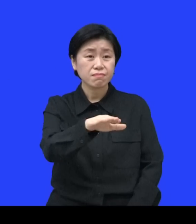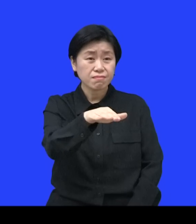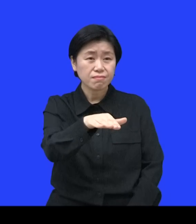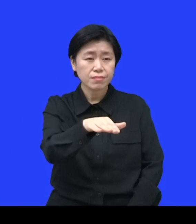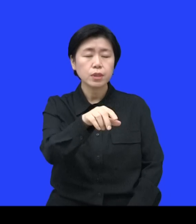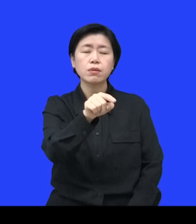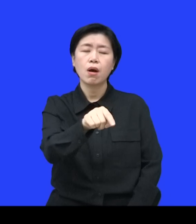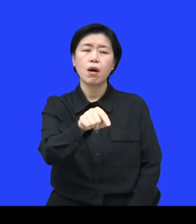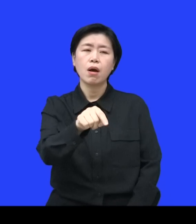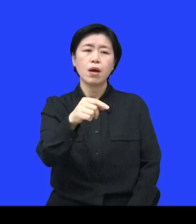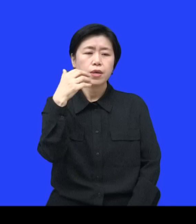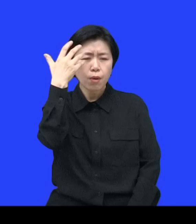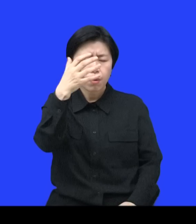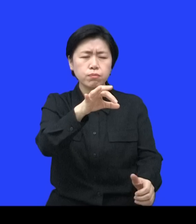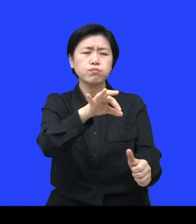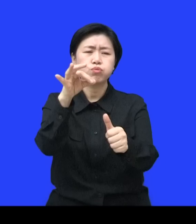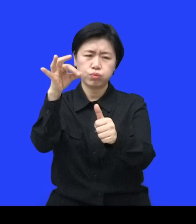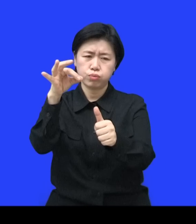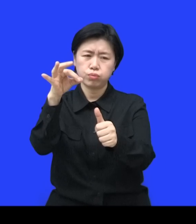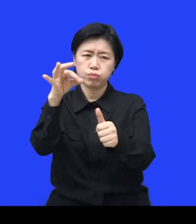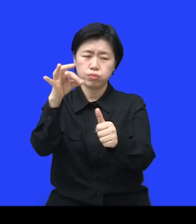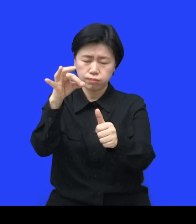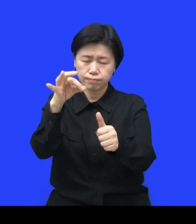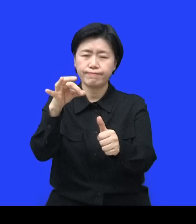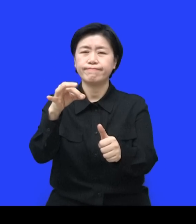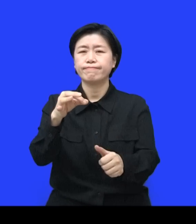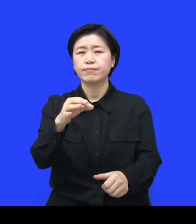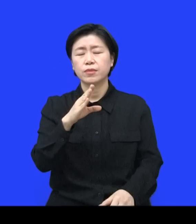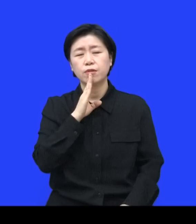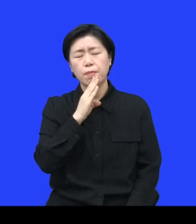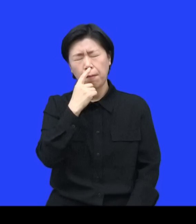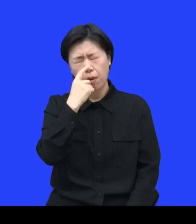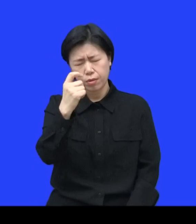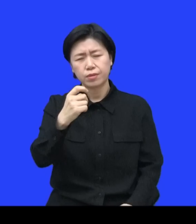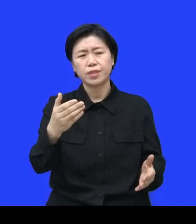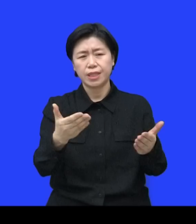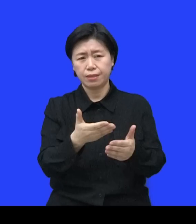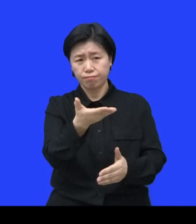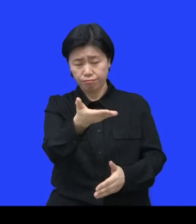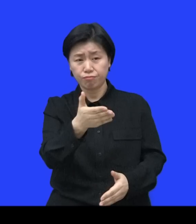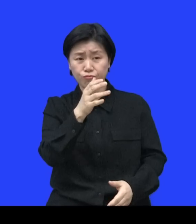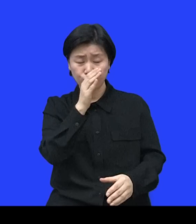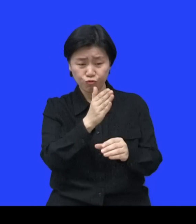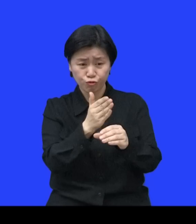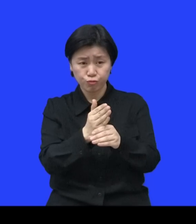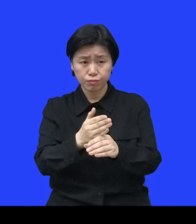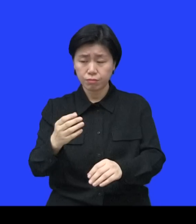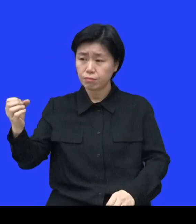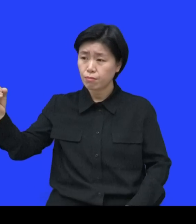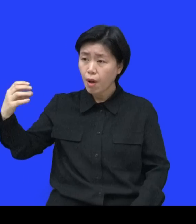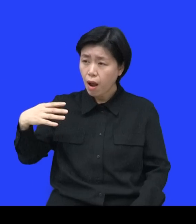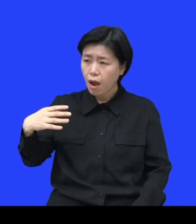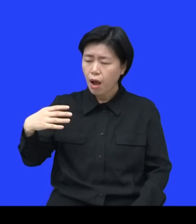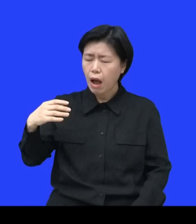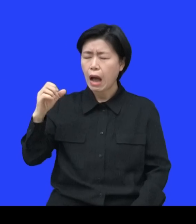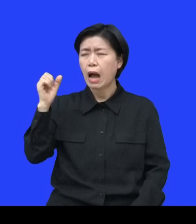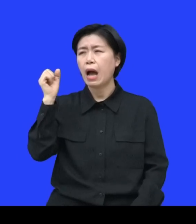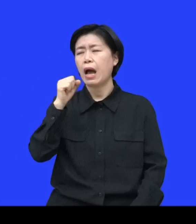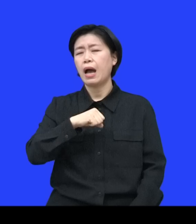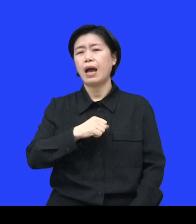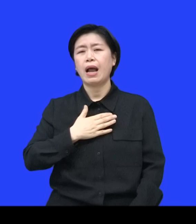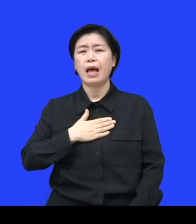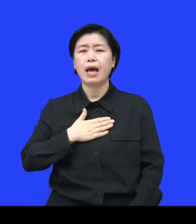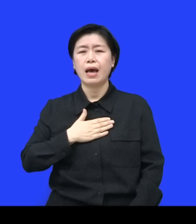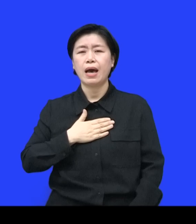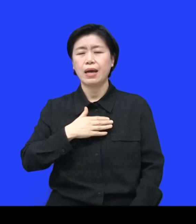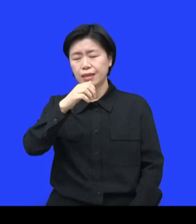너 영혼을 얻게 될 거야. 그거 너무 멋진 일이야. 그 마음이 지금도 제 안에 있고 제가